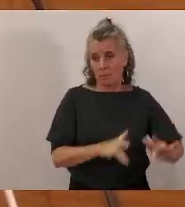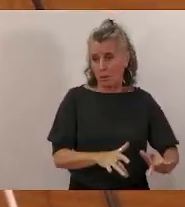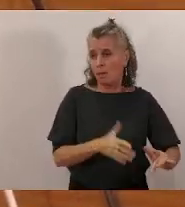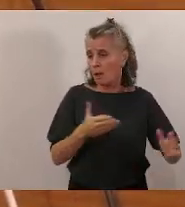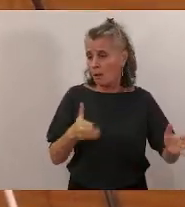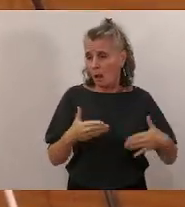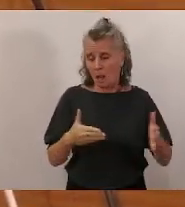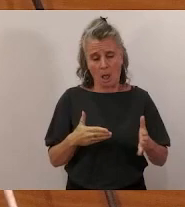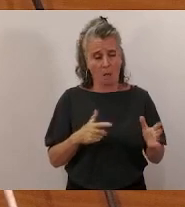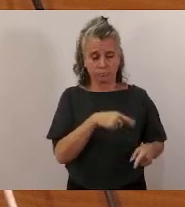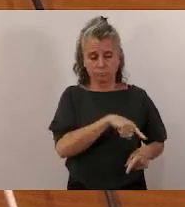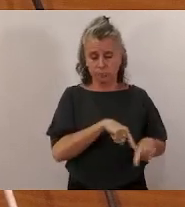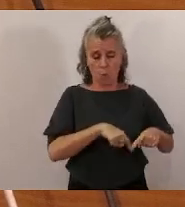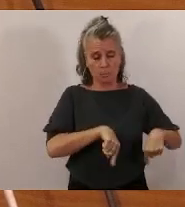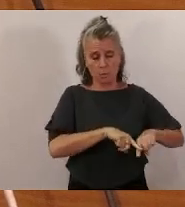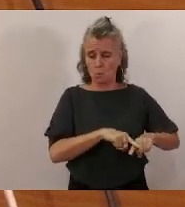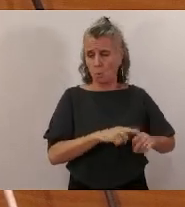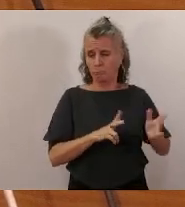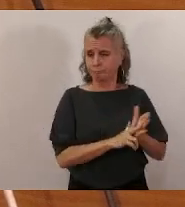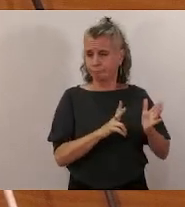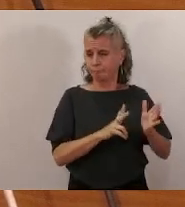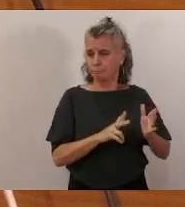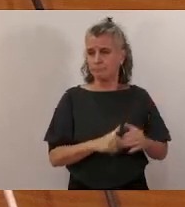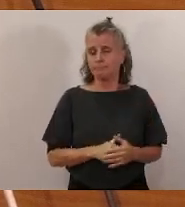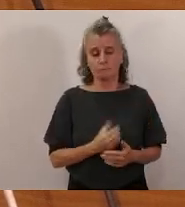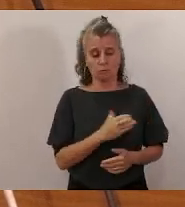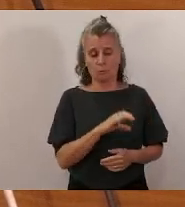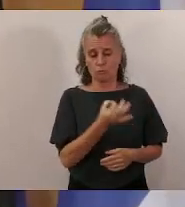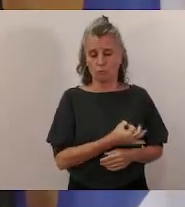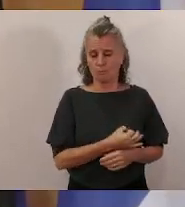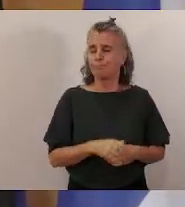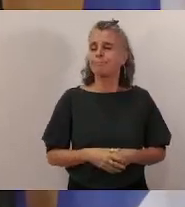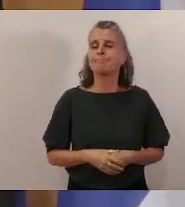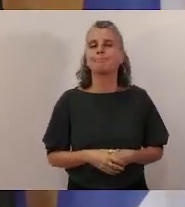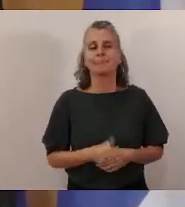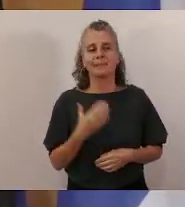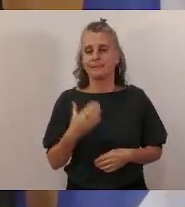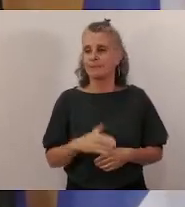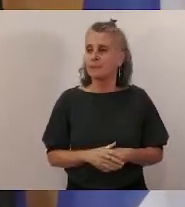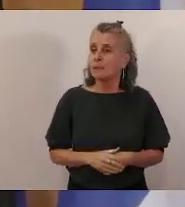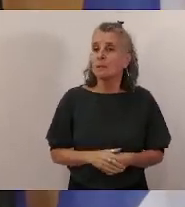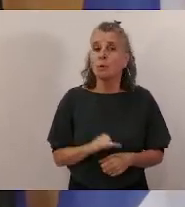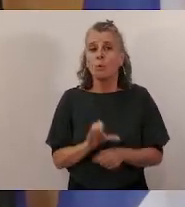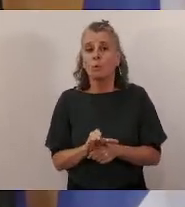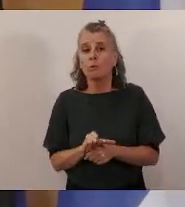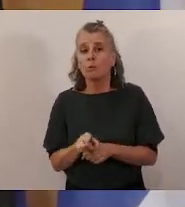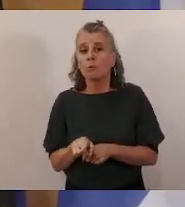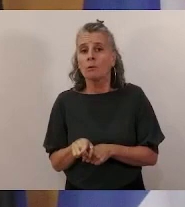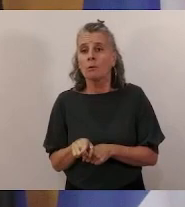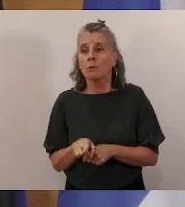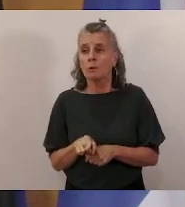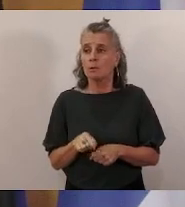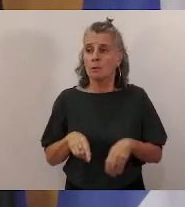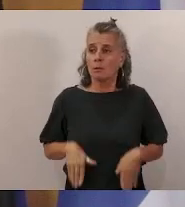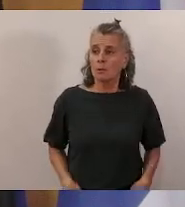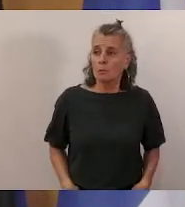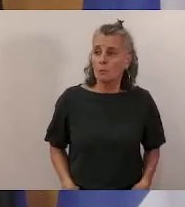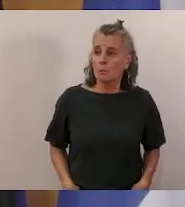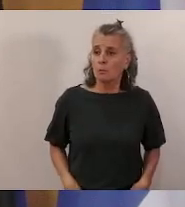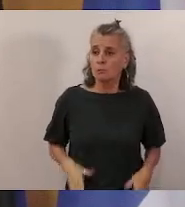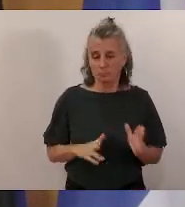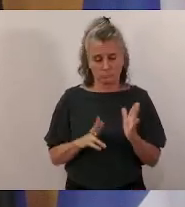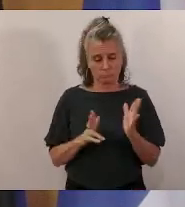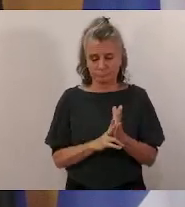commission à l'unanimité. Merci. Y a-t-il des contre ce rapport ? Des abstentions ? Avis